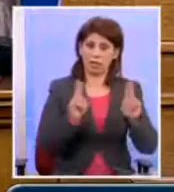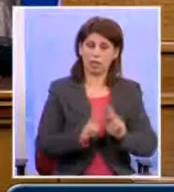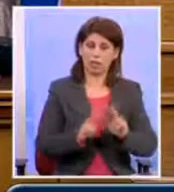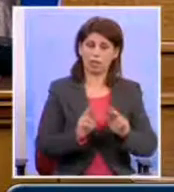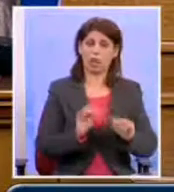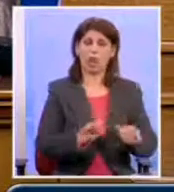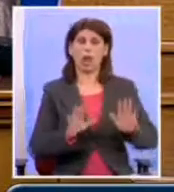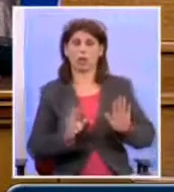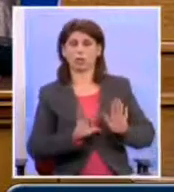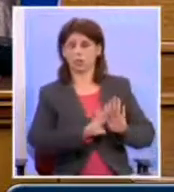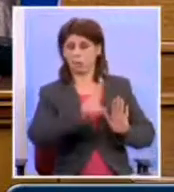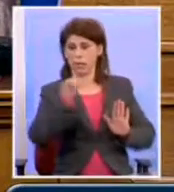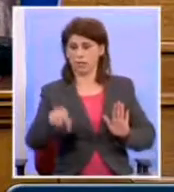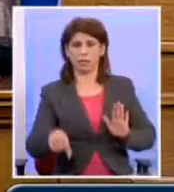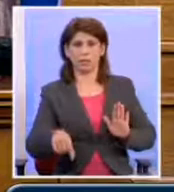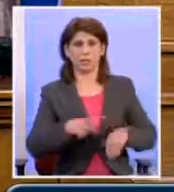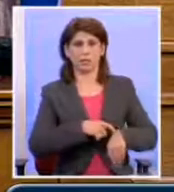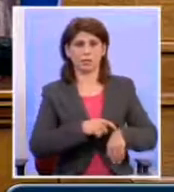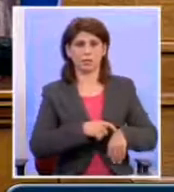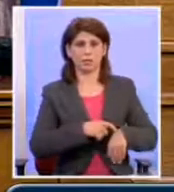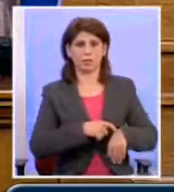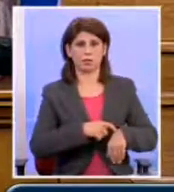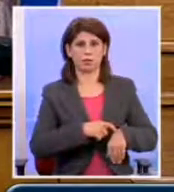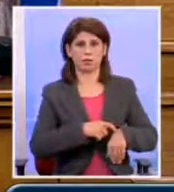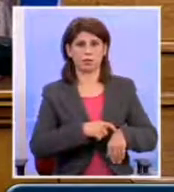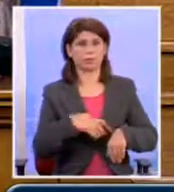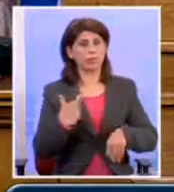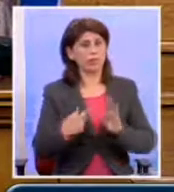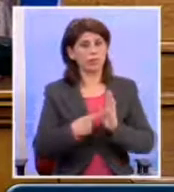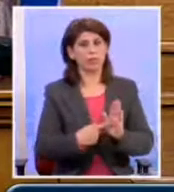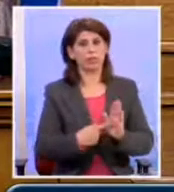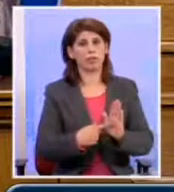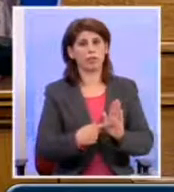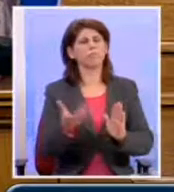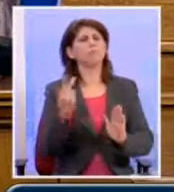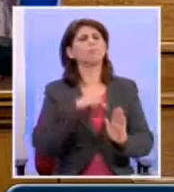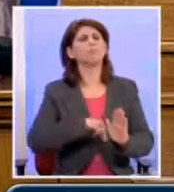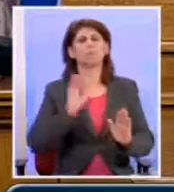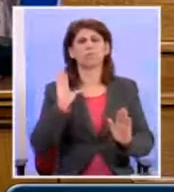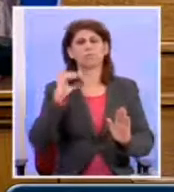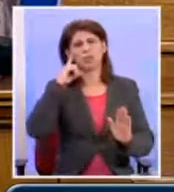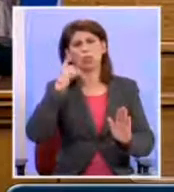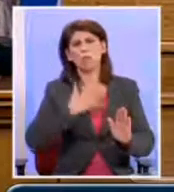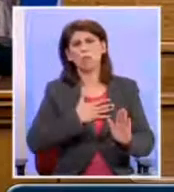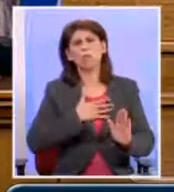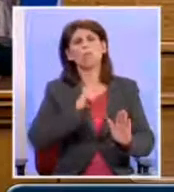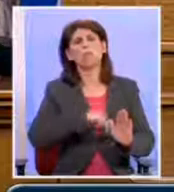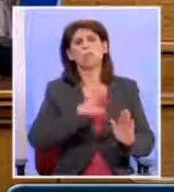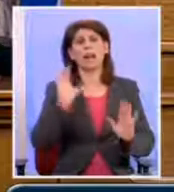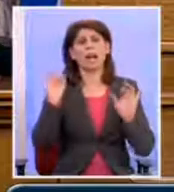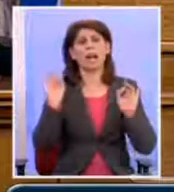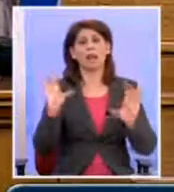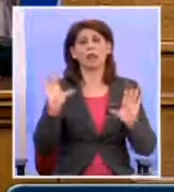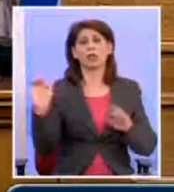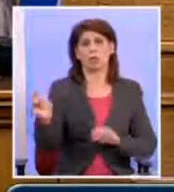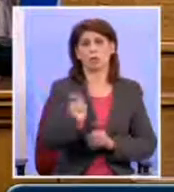ανοχές μέχρι στιγμής έχει δείξει ότι δεν ωφέλησε, κατά τη γνώμη μου, καθόλου την αποπληρωμή